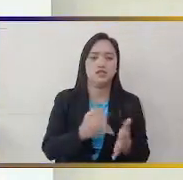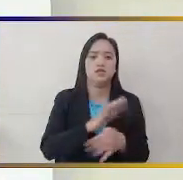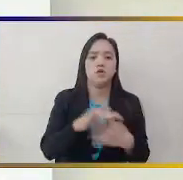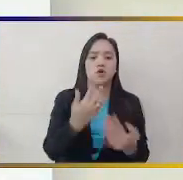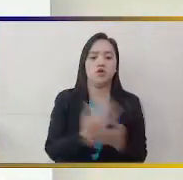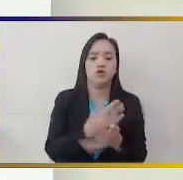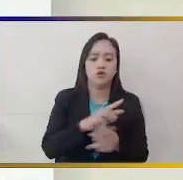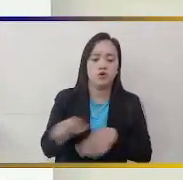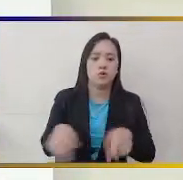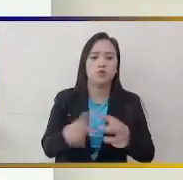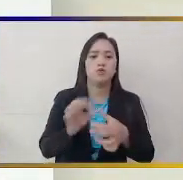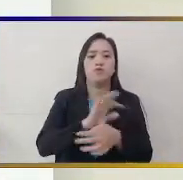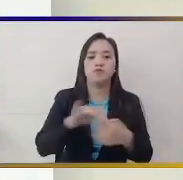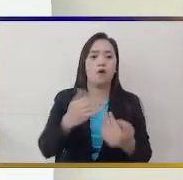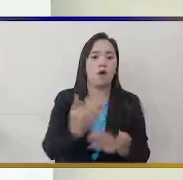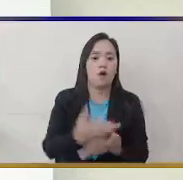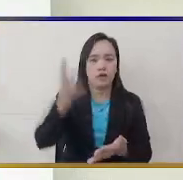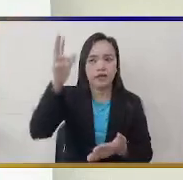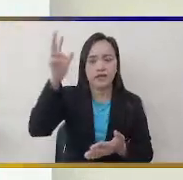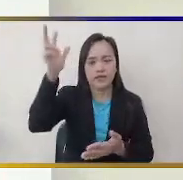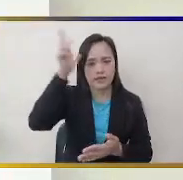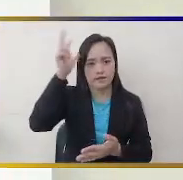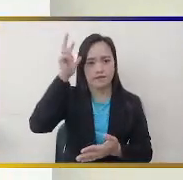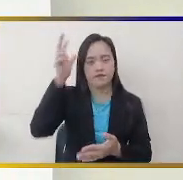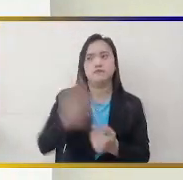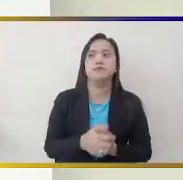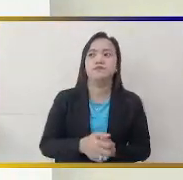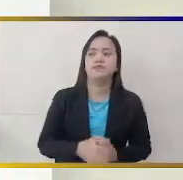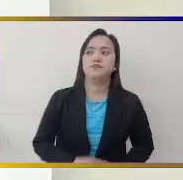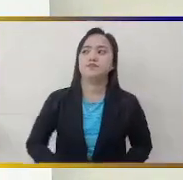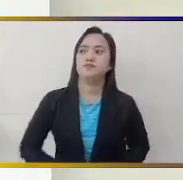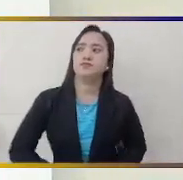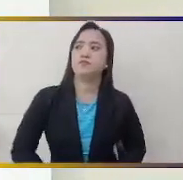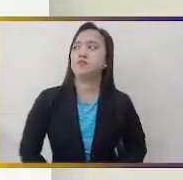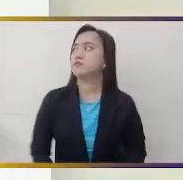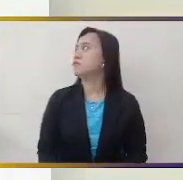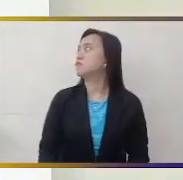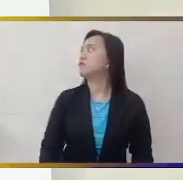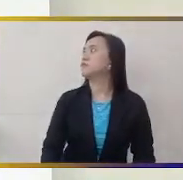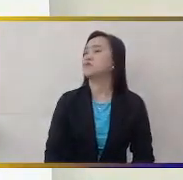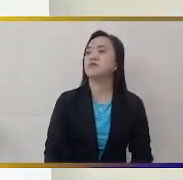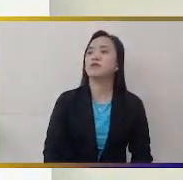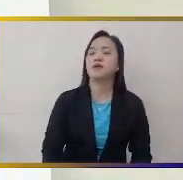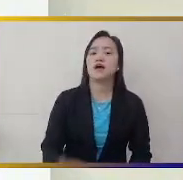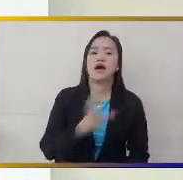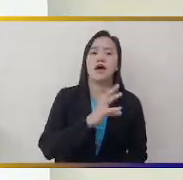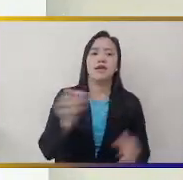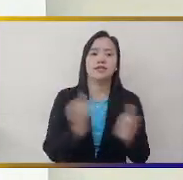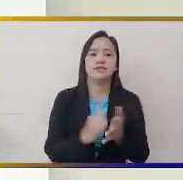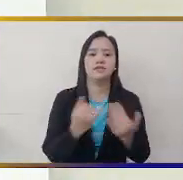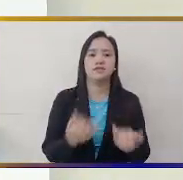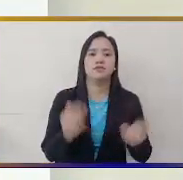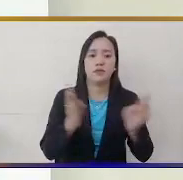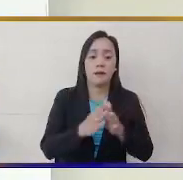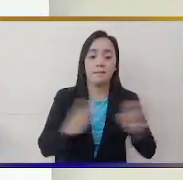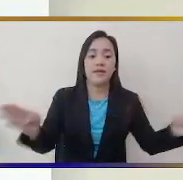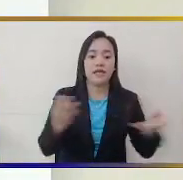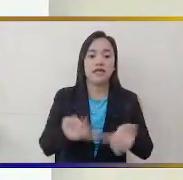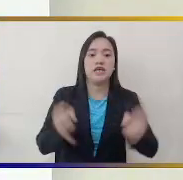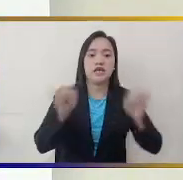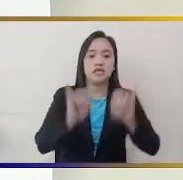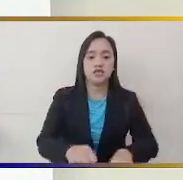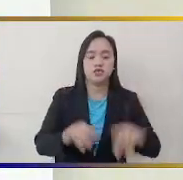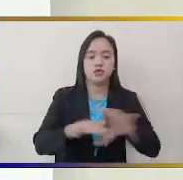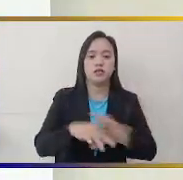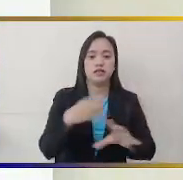dalawang bagay lamang po ang mai nating gawin sa pera at Ito po yung isang malaking issue sa ating pamilya Ano